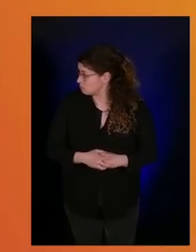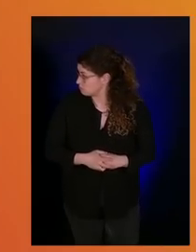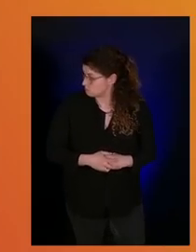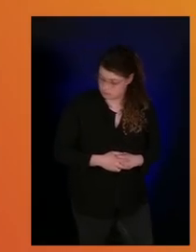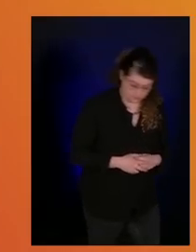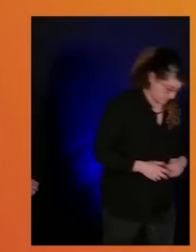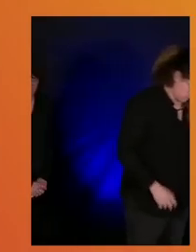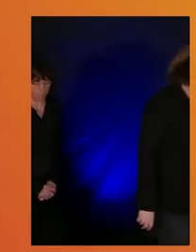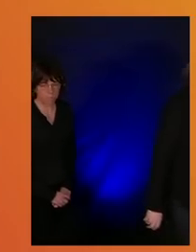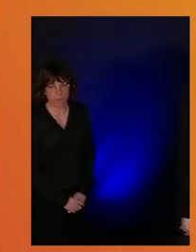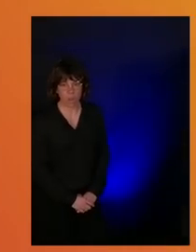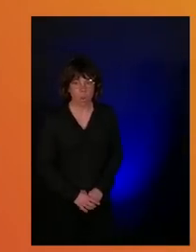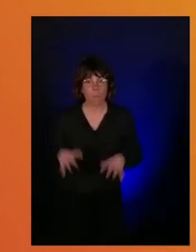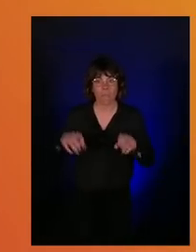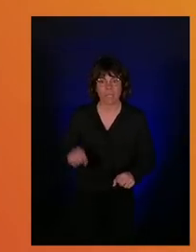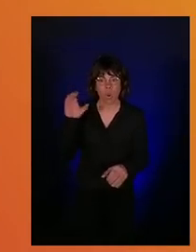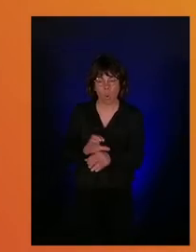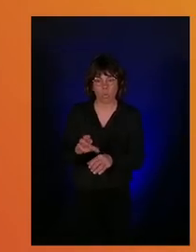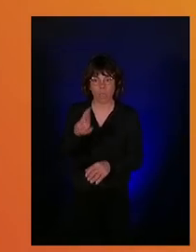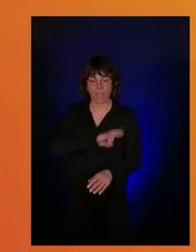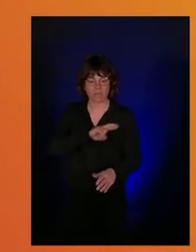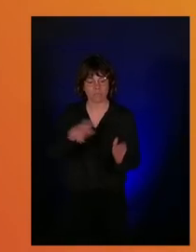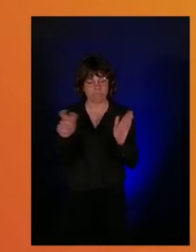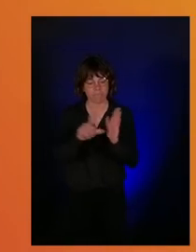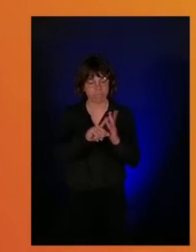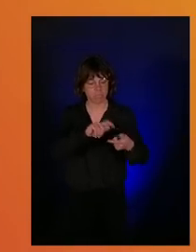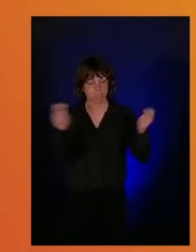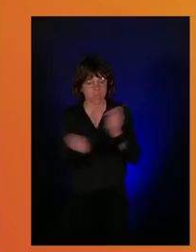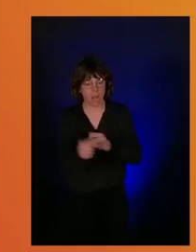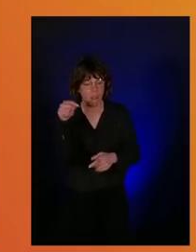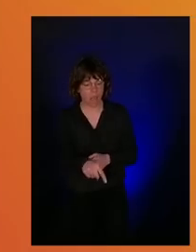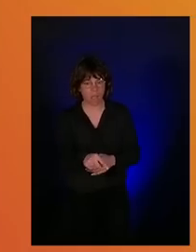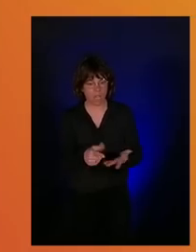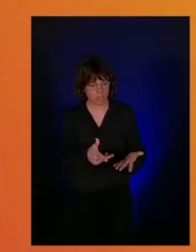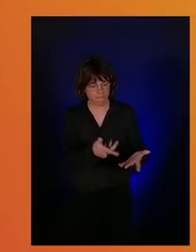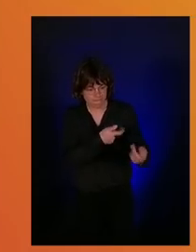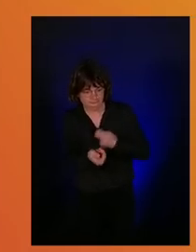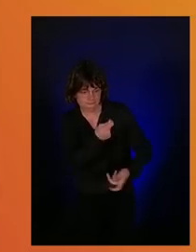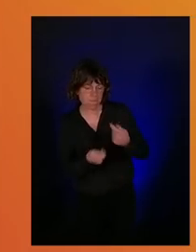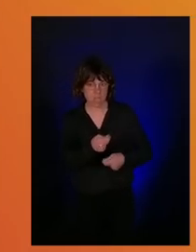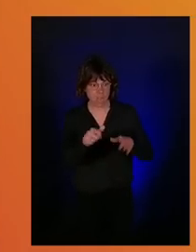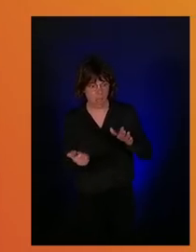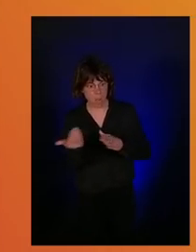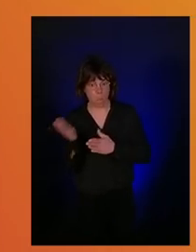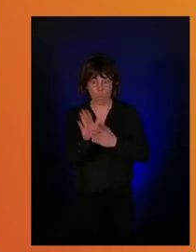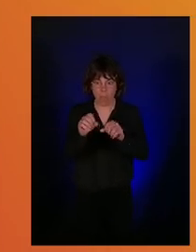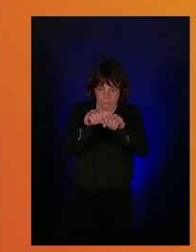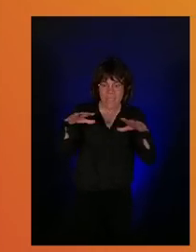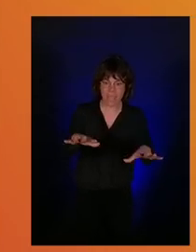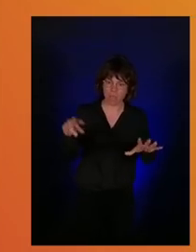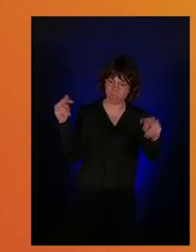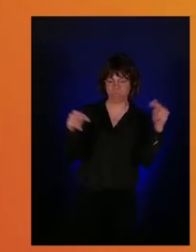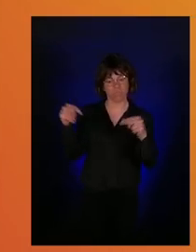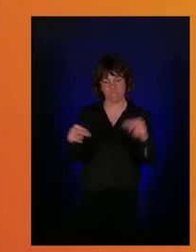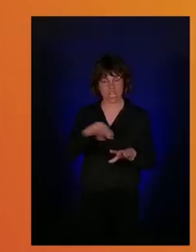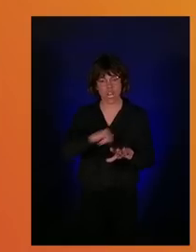aura permis de faire sortir la lutte contre la réforme de l'assurance chômage de l'ornière où elle se trouvait et de la mener à la une de bien des médias. Jamais